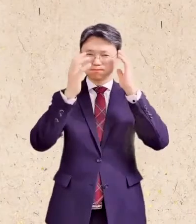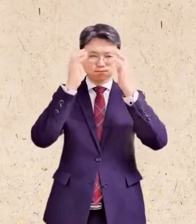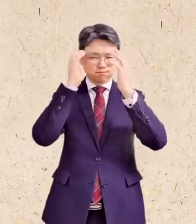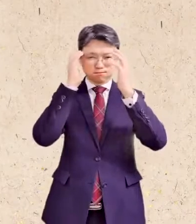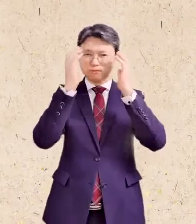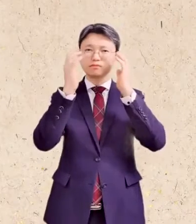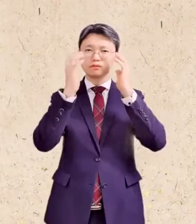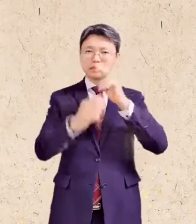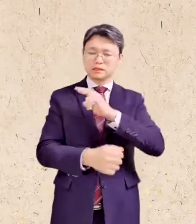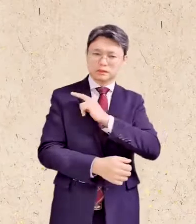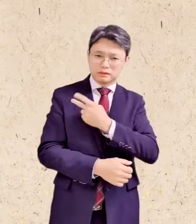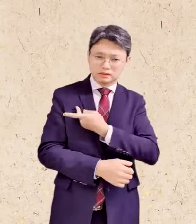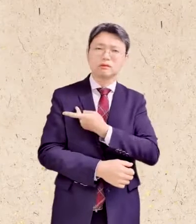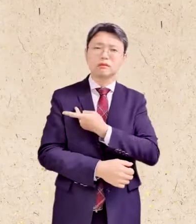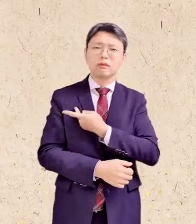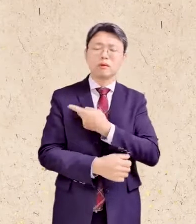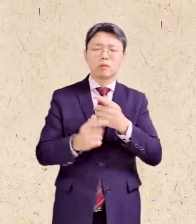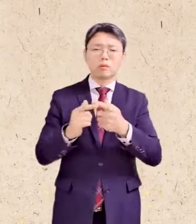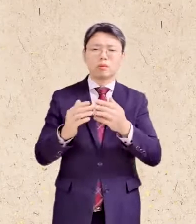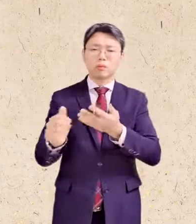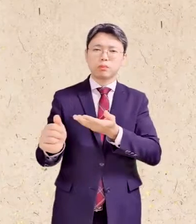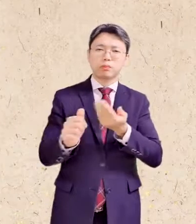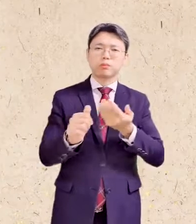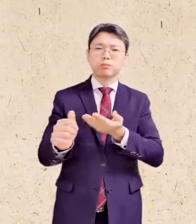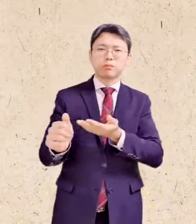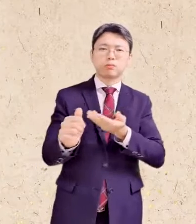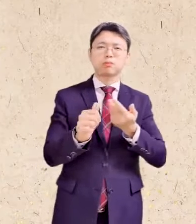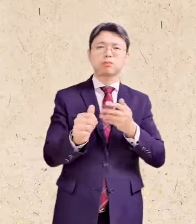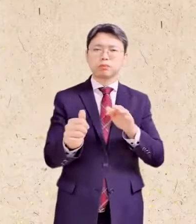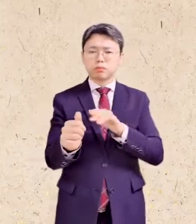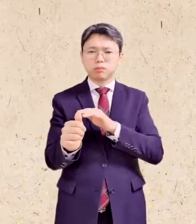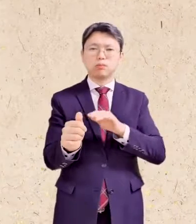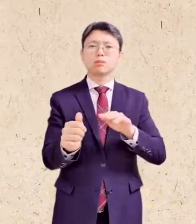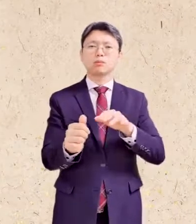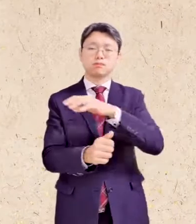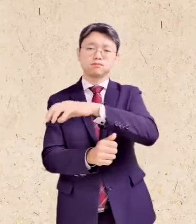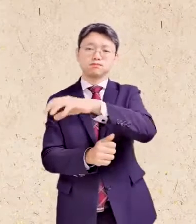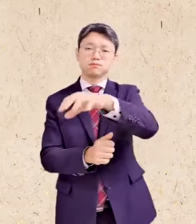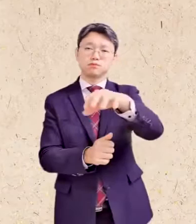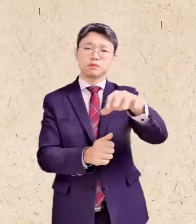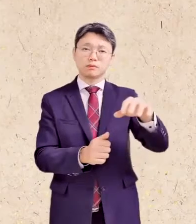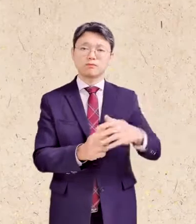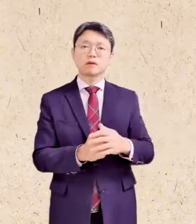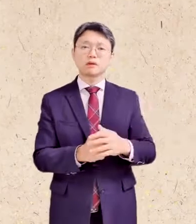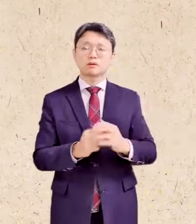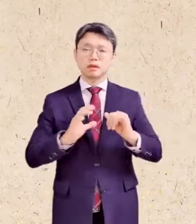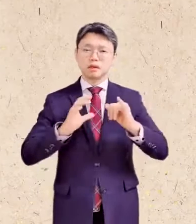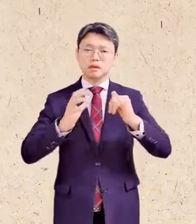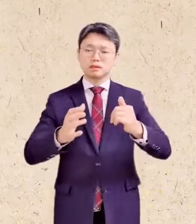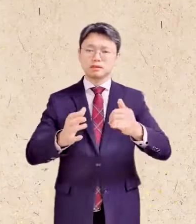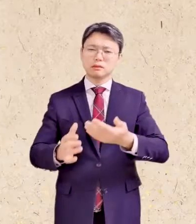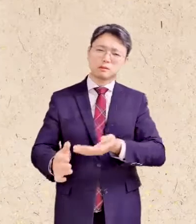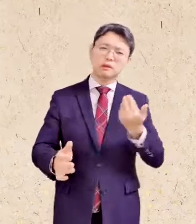혼란스럽습니다. 이단과 악한 무리들이 교회를 미혹시키고 주변은 우리를